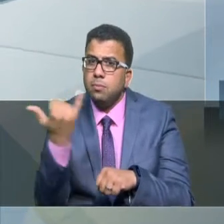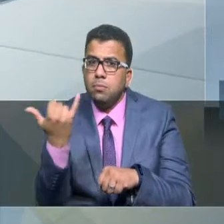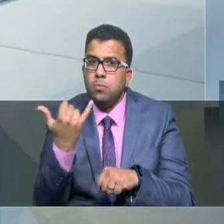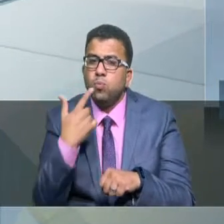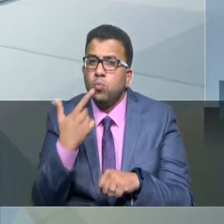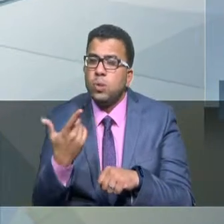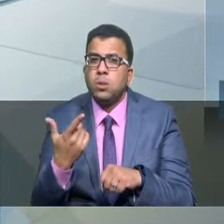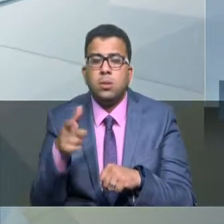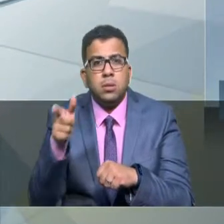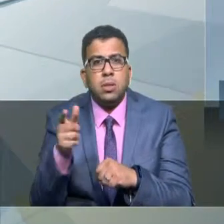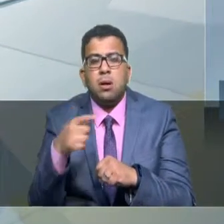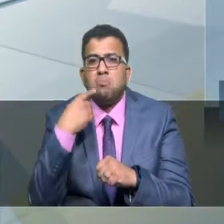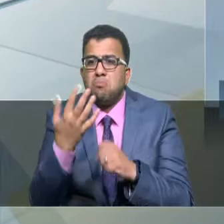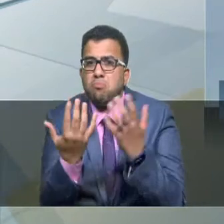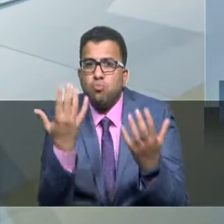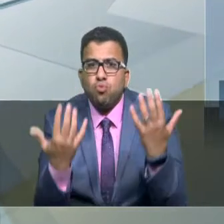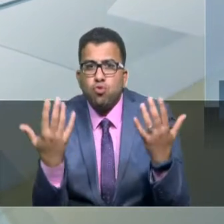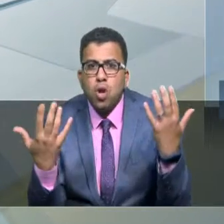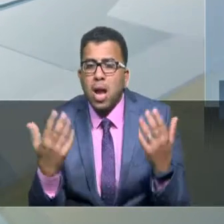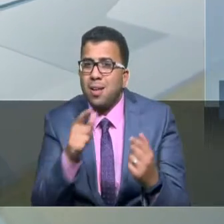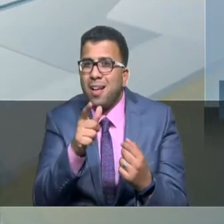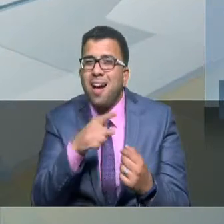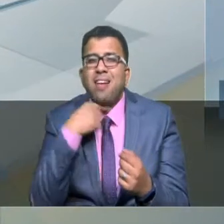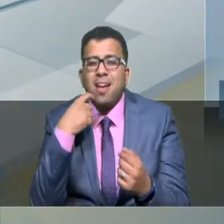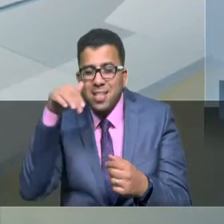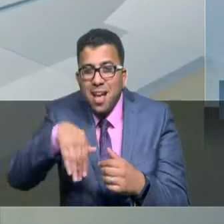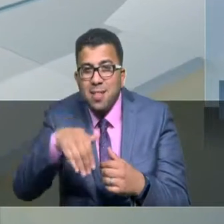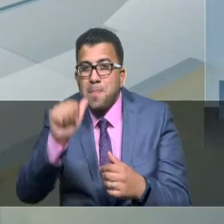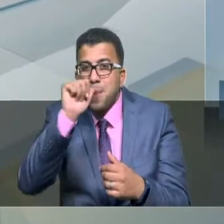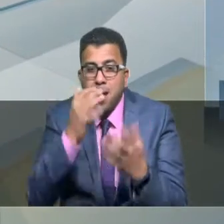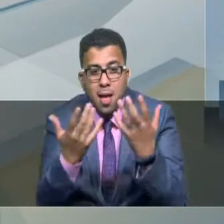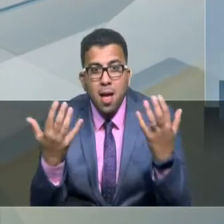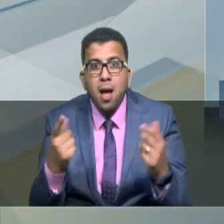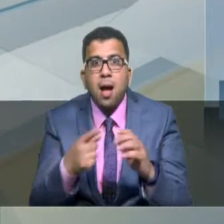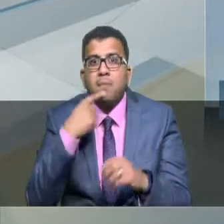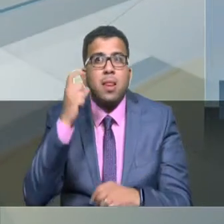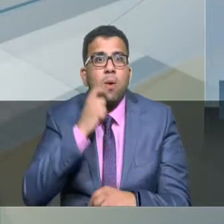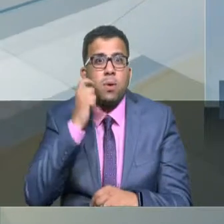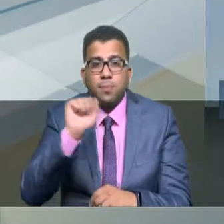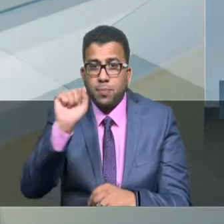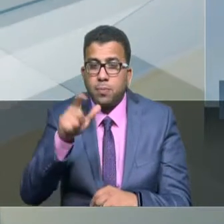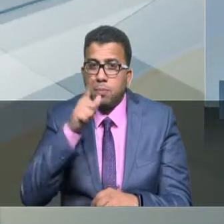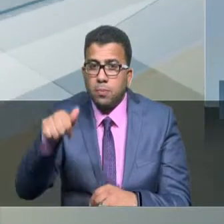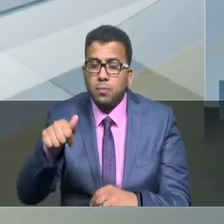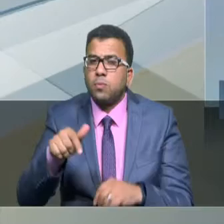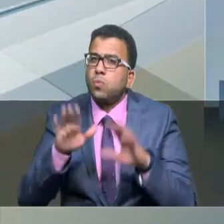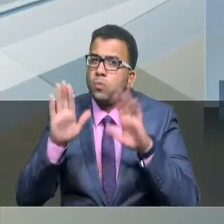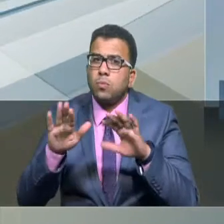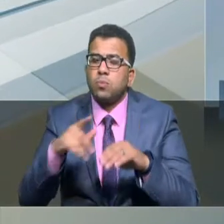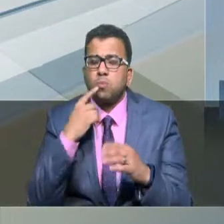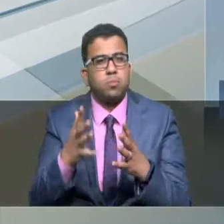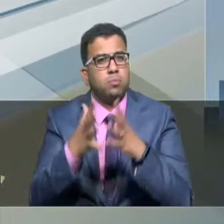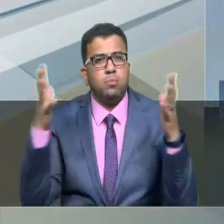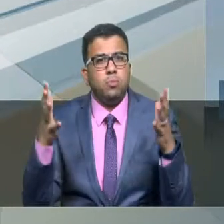من أغنى الحيود المرجانية مقارنة بالجزر الموجودة عندنا في دولة الإمارات. أيضا وجود